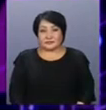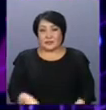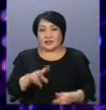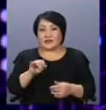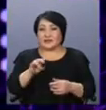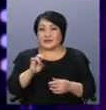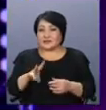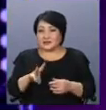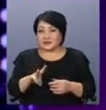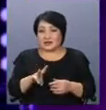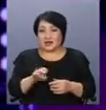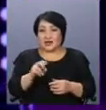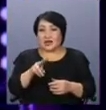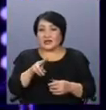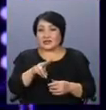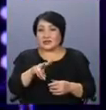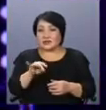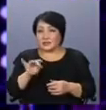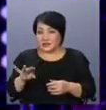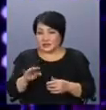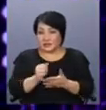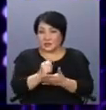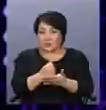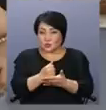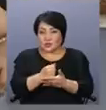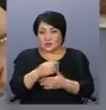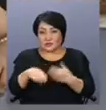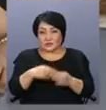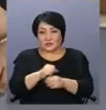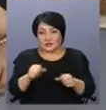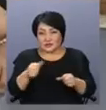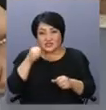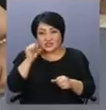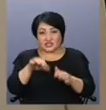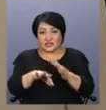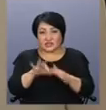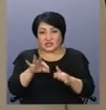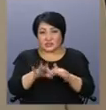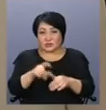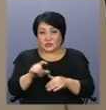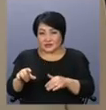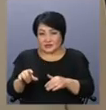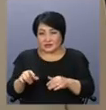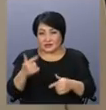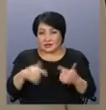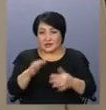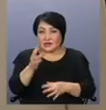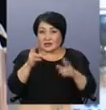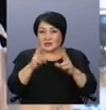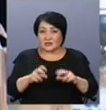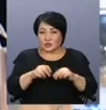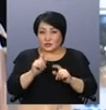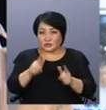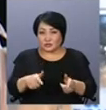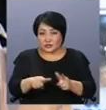Латын әліппейін бекітуде шатаспау шарт. Кеше депутаттардың талқысына түскен 25 тамба 8 диаграфтан тұратын